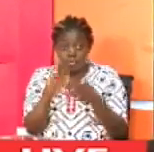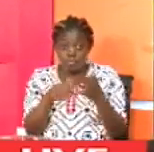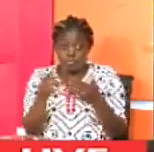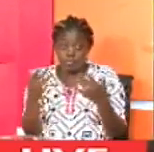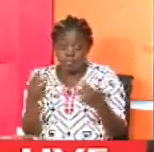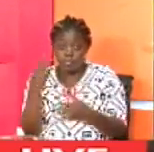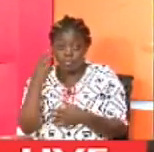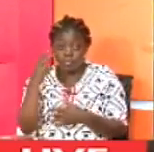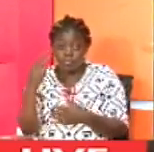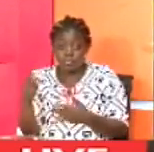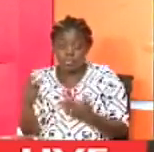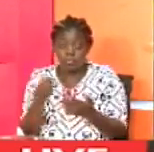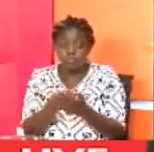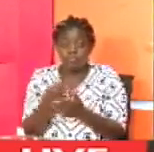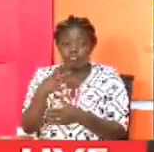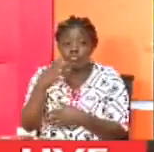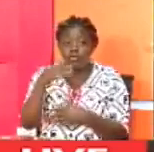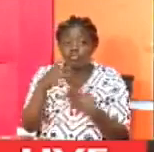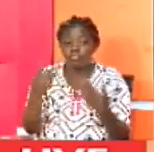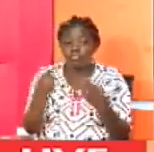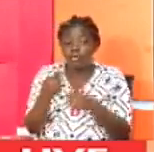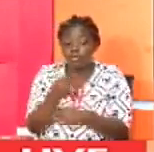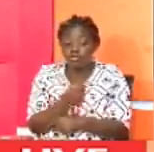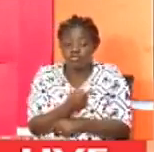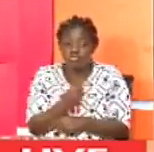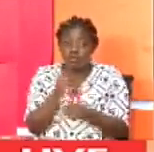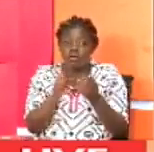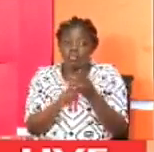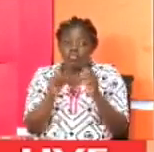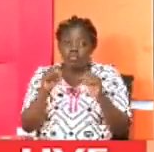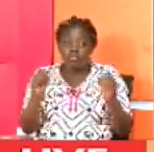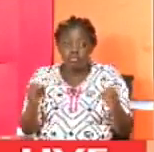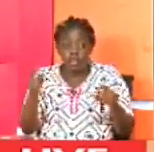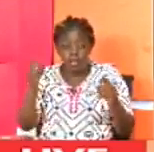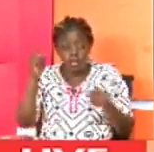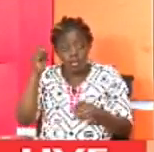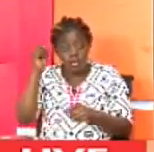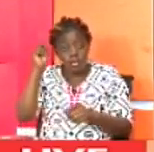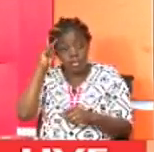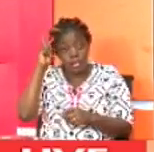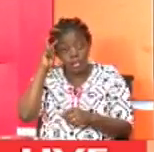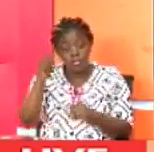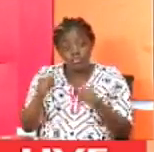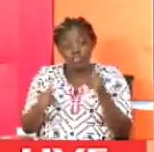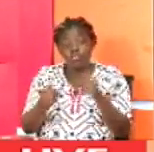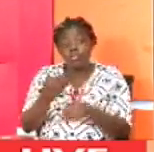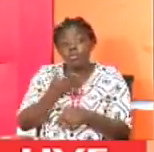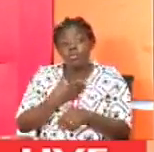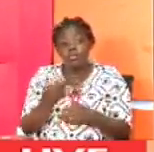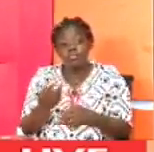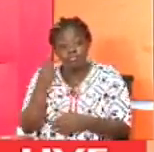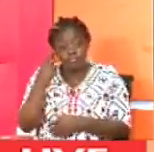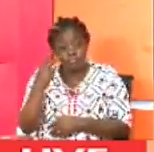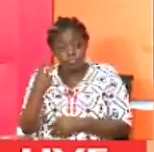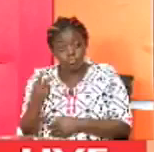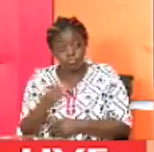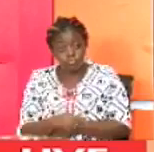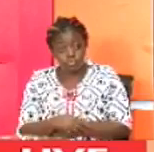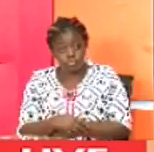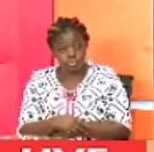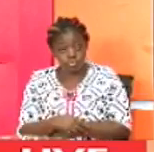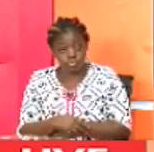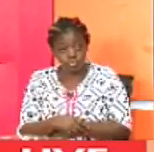bazanya muzanye tuwa tutumu nera letumufunyeemu. Mr. Brain olw'ekitone kyennina kubanza nsobola okutunuulira obutunuulizi bwentu nga